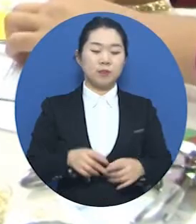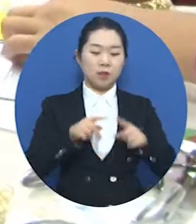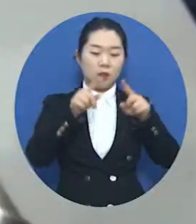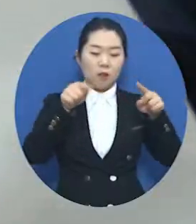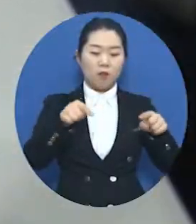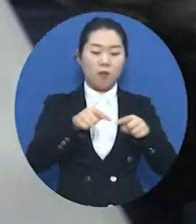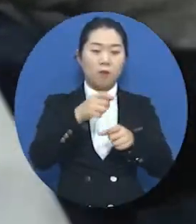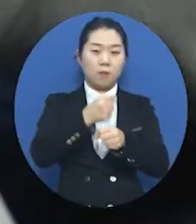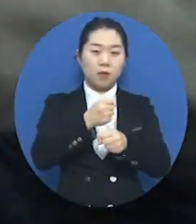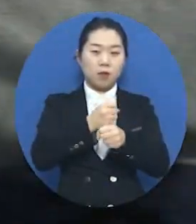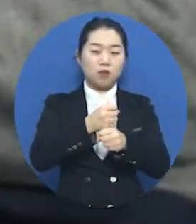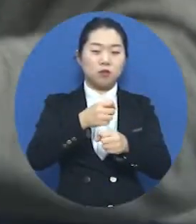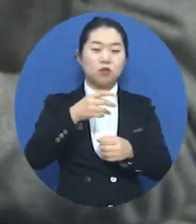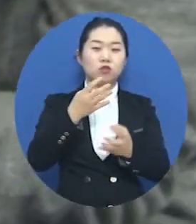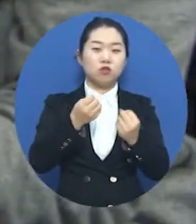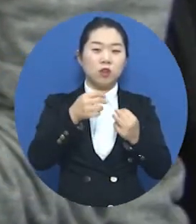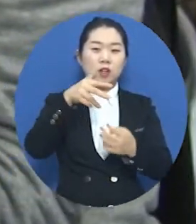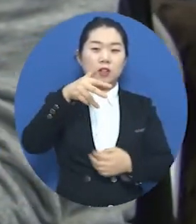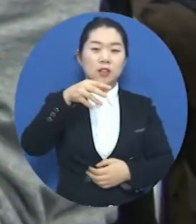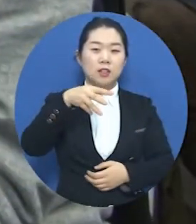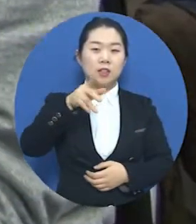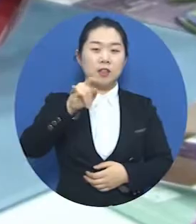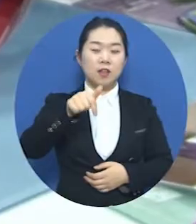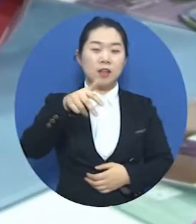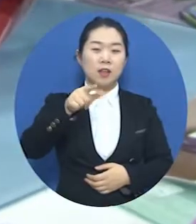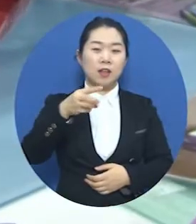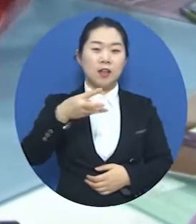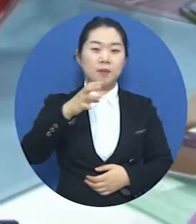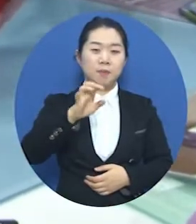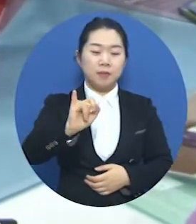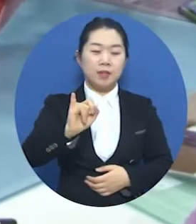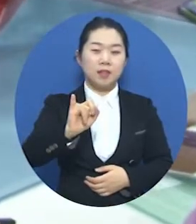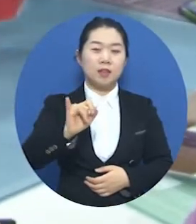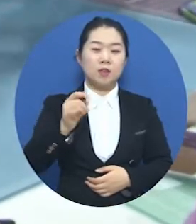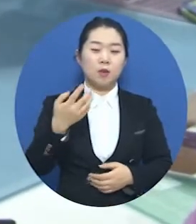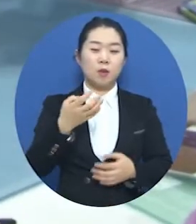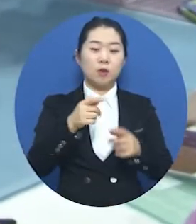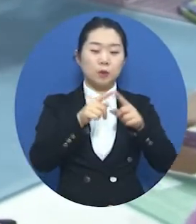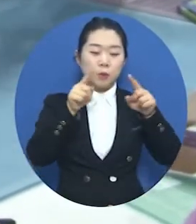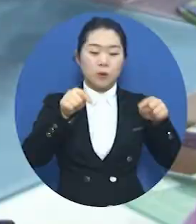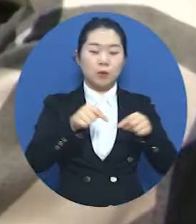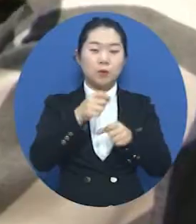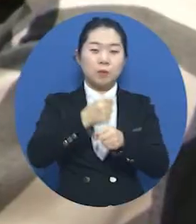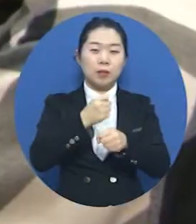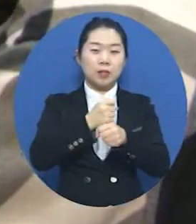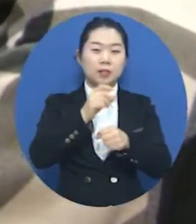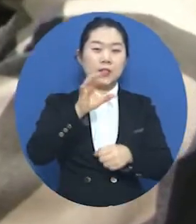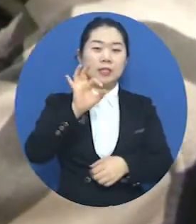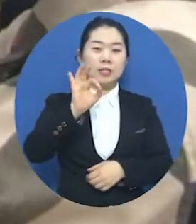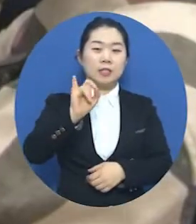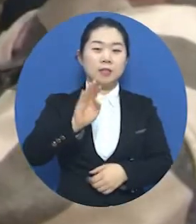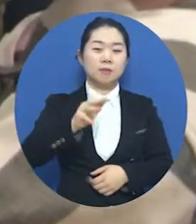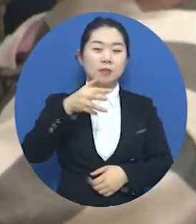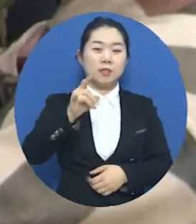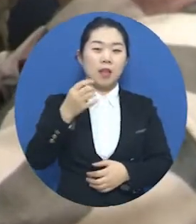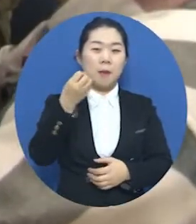책갈피, 스티로폼공으로 정다면체 만들기, 종이로 만든 입체별 등 보고 만지고 느끼는